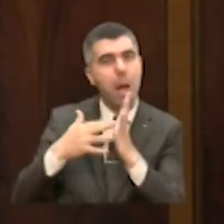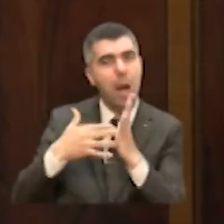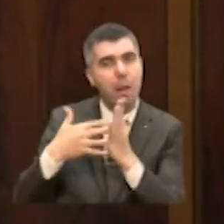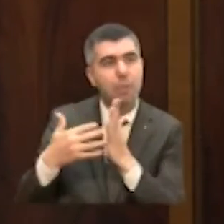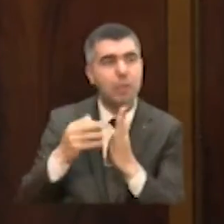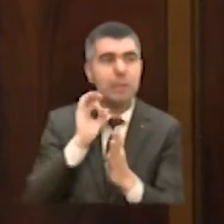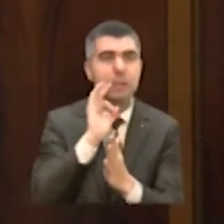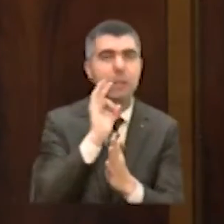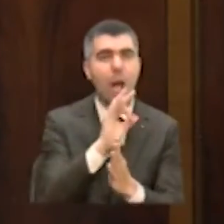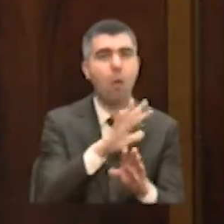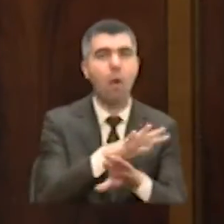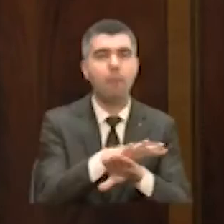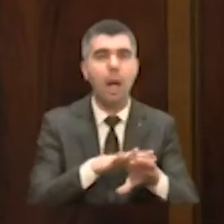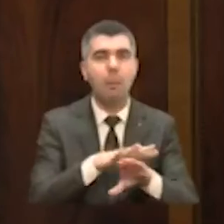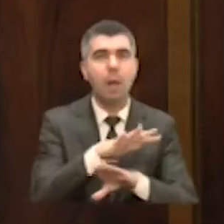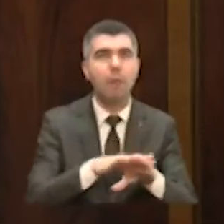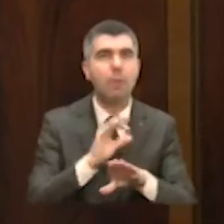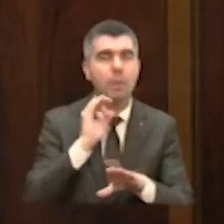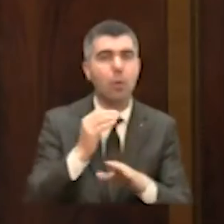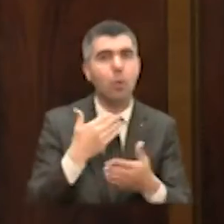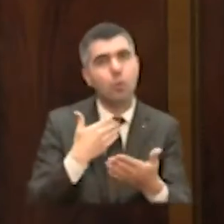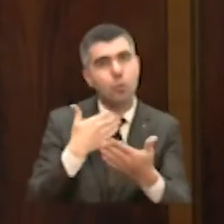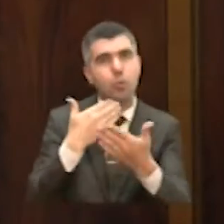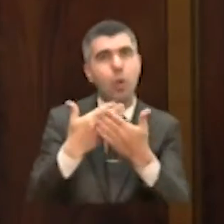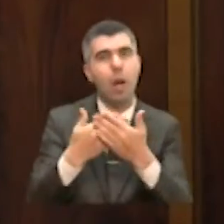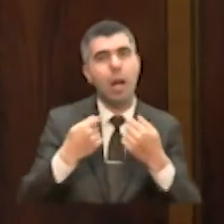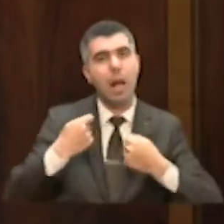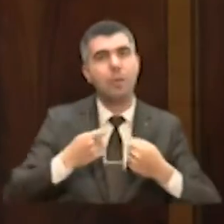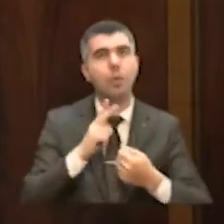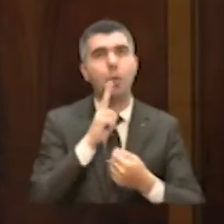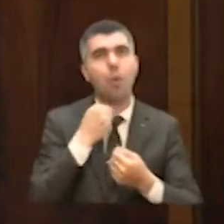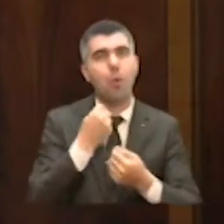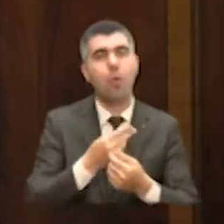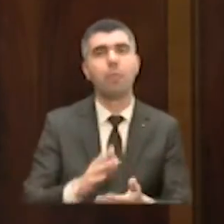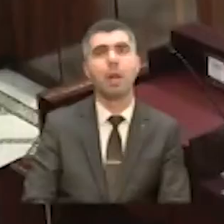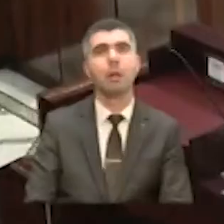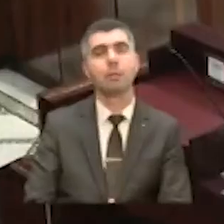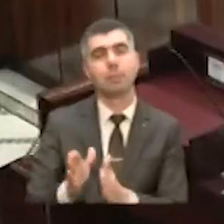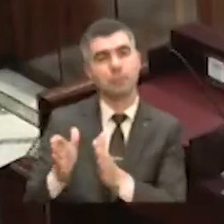محليا وإقليميا في كتم التنفيذ. شكرا شكرا سيد رئيس حكومة.